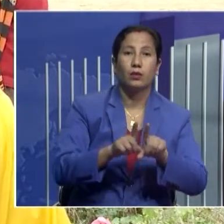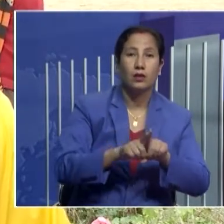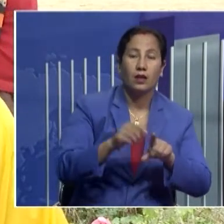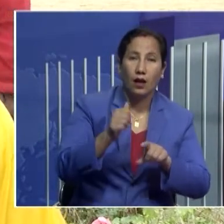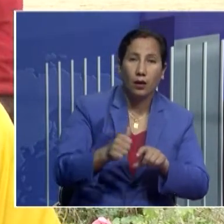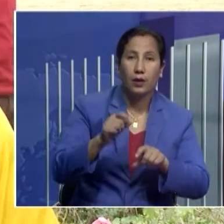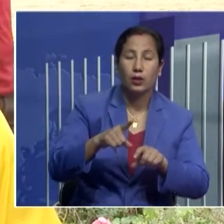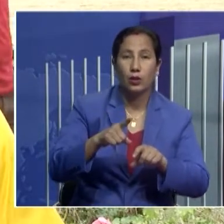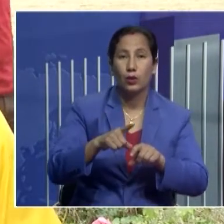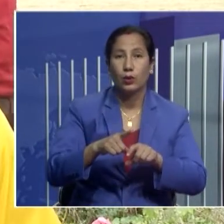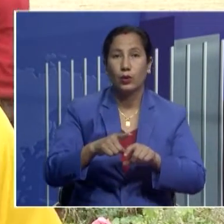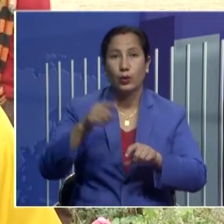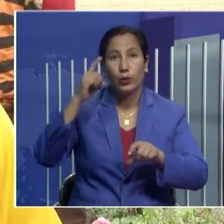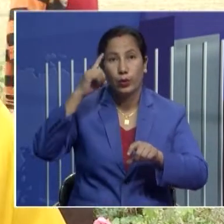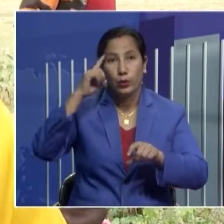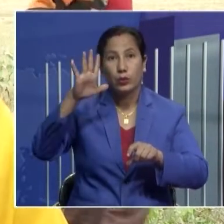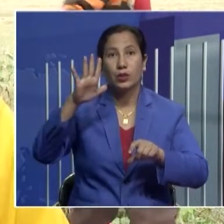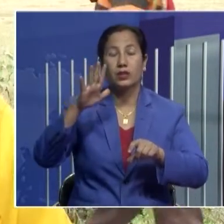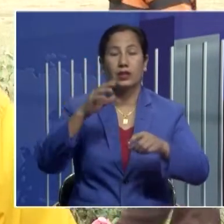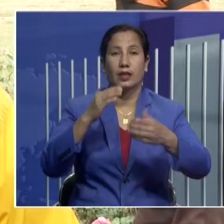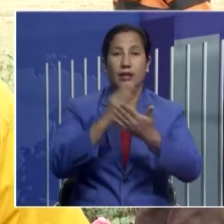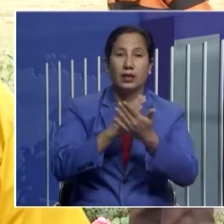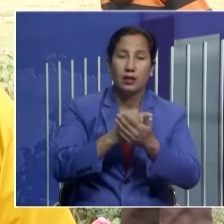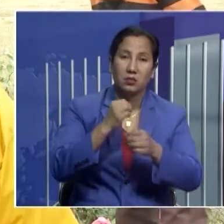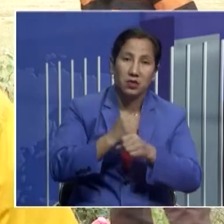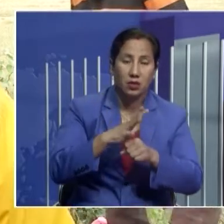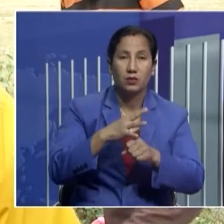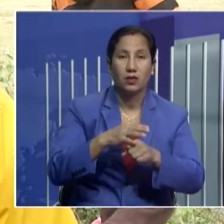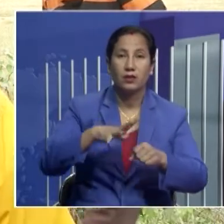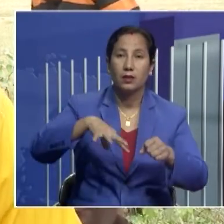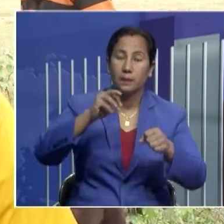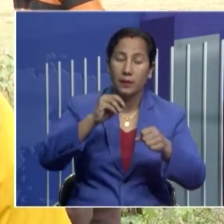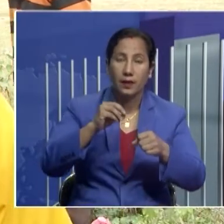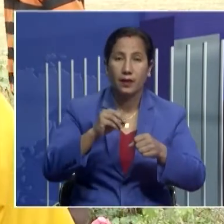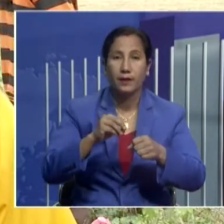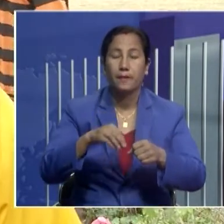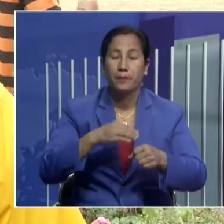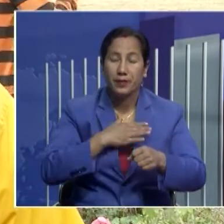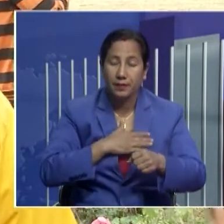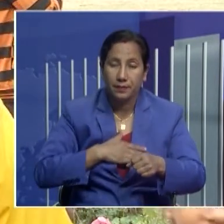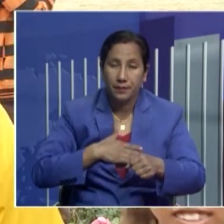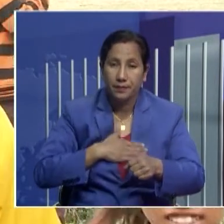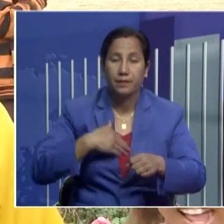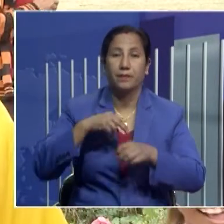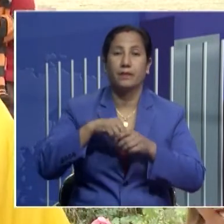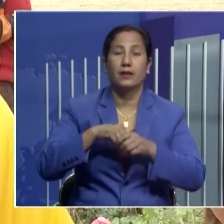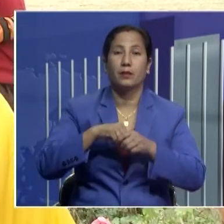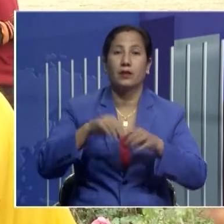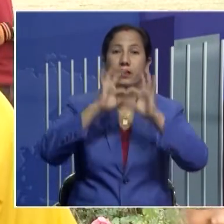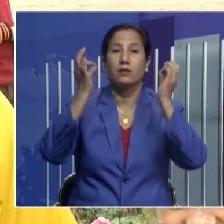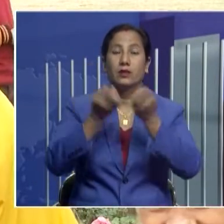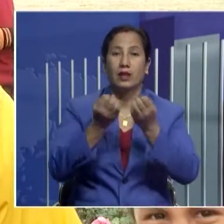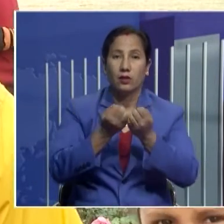अब त्यो सचेतनामूलक कार्यक्रम मात्रै गरेर पनि हुँदैन, त्यहाँ महसुसीकरण हुनपर्छ। भित्री मनदेखि नै महसुस यदि समुदायले गरिदियो